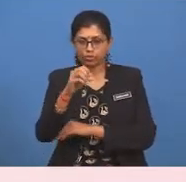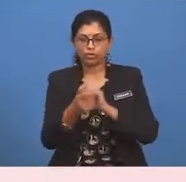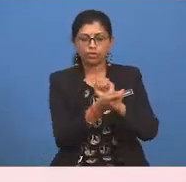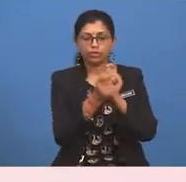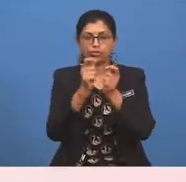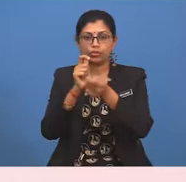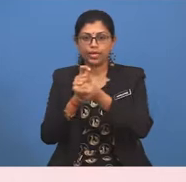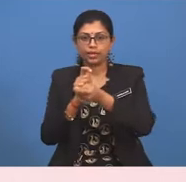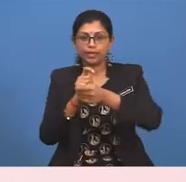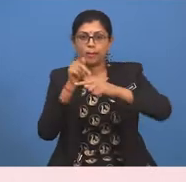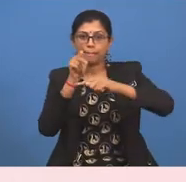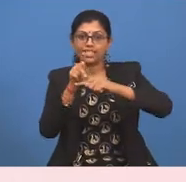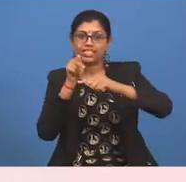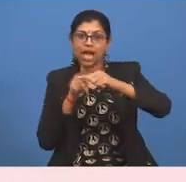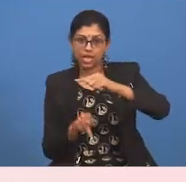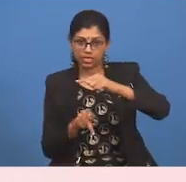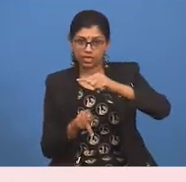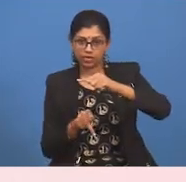180% kepada